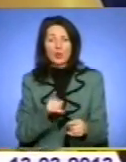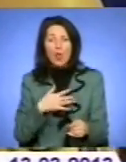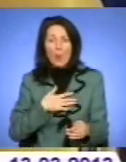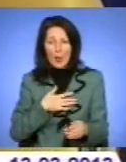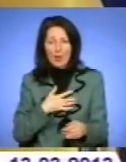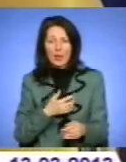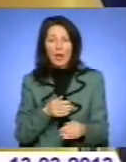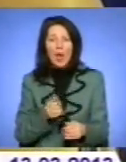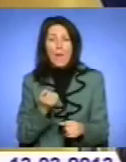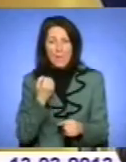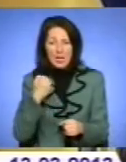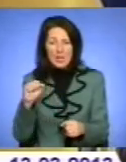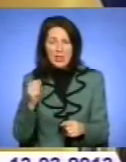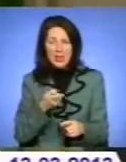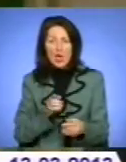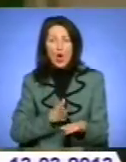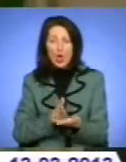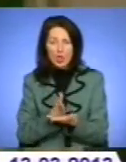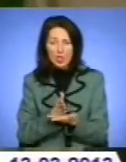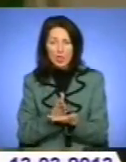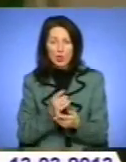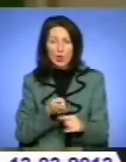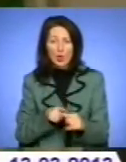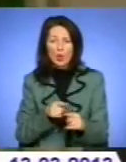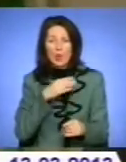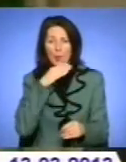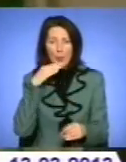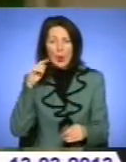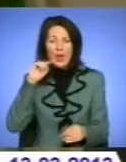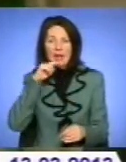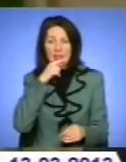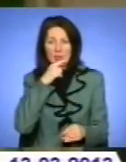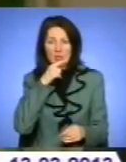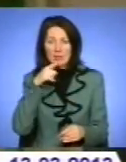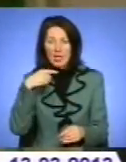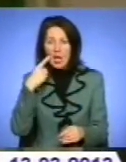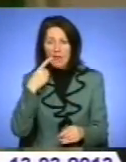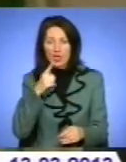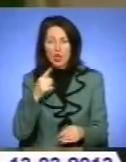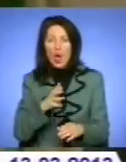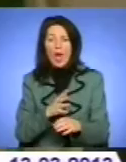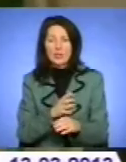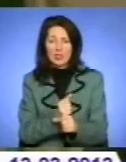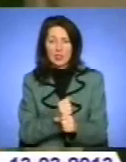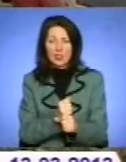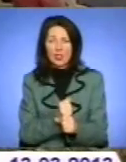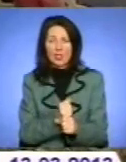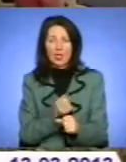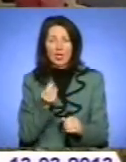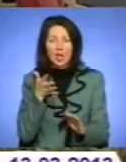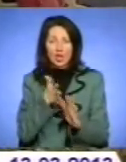преодолели от ту тенденцію, яку, скажімо, багато економісти світові говорять, что сокращение